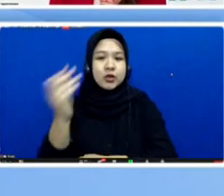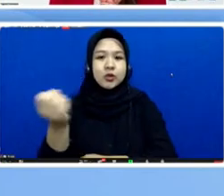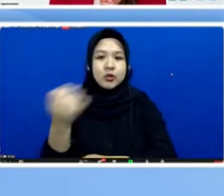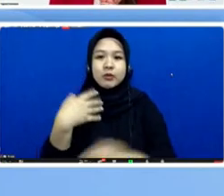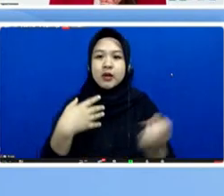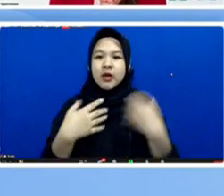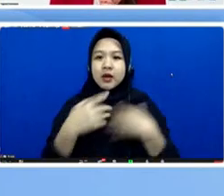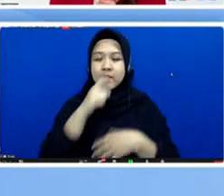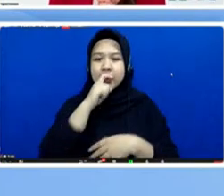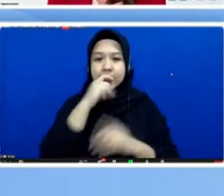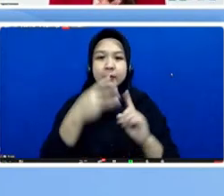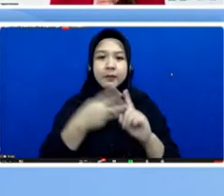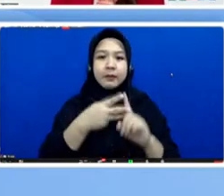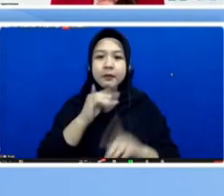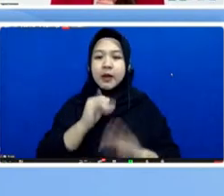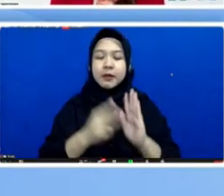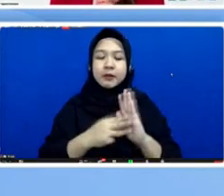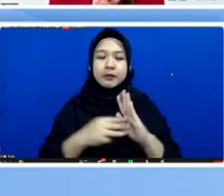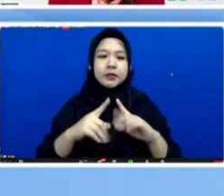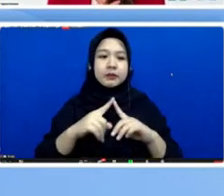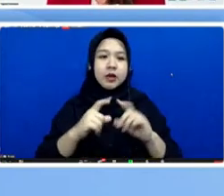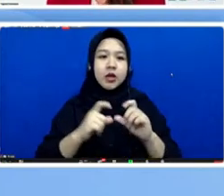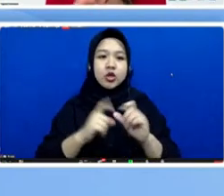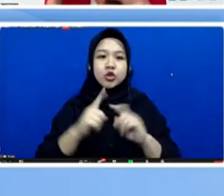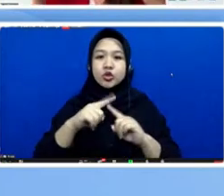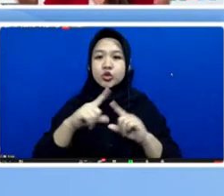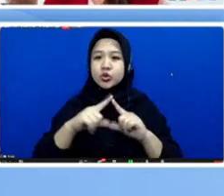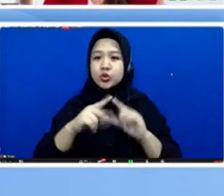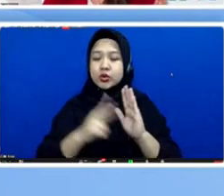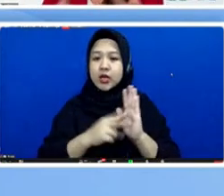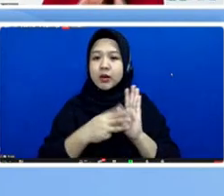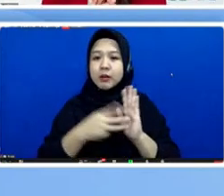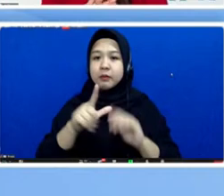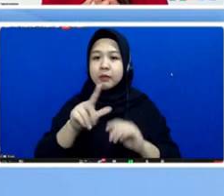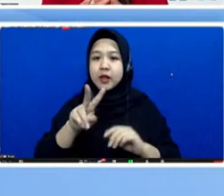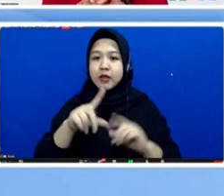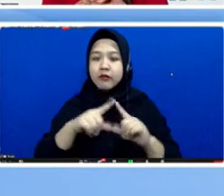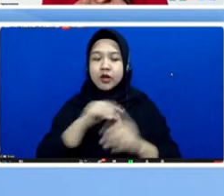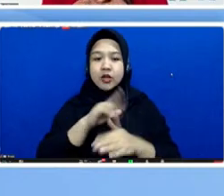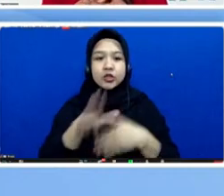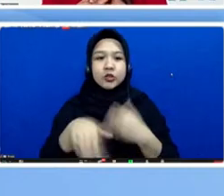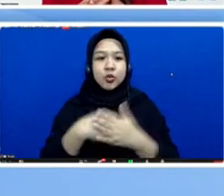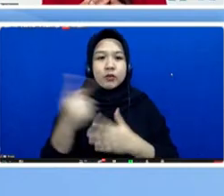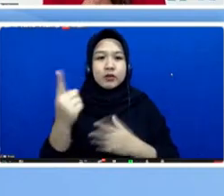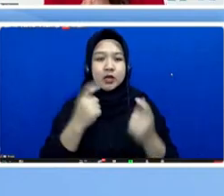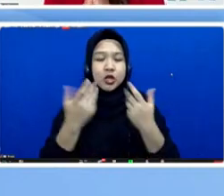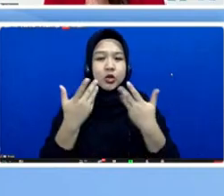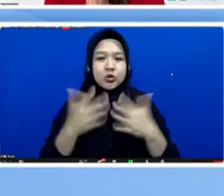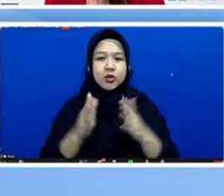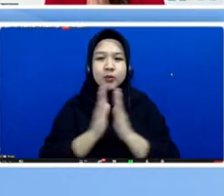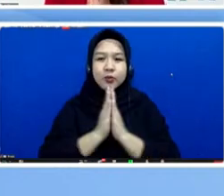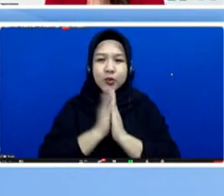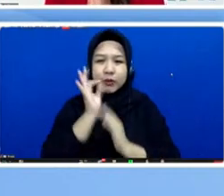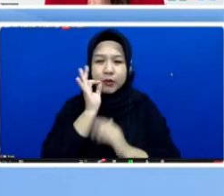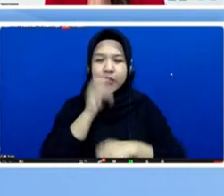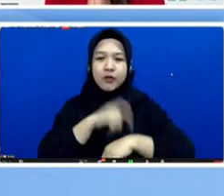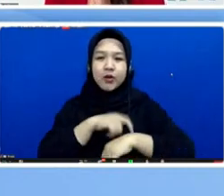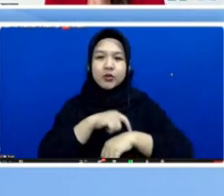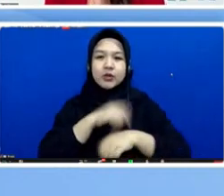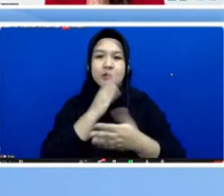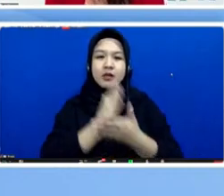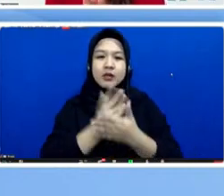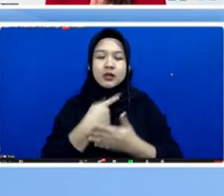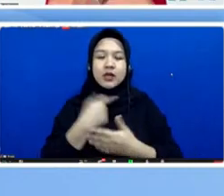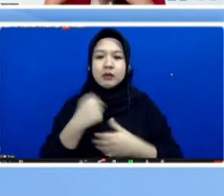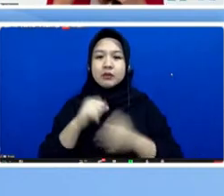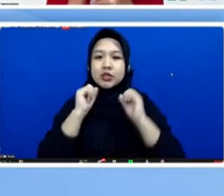Pak Bima, Pak Sultan dan juga Ibu Melva untuk waktunya. Terima kasih dan seluruh para penanya yang tadi, mohon maaf sekali karena waktu terbatas tidak bisa kami jawab